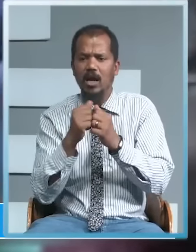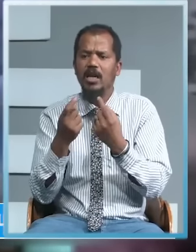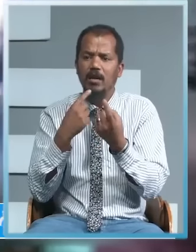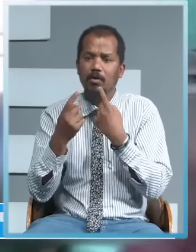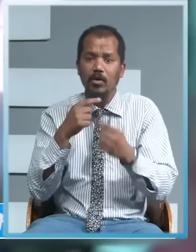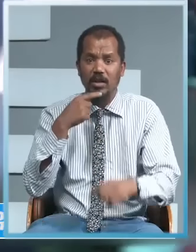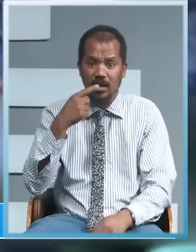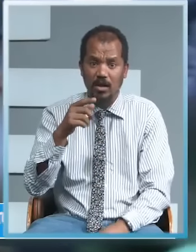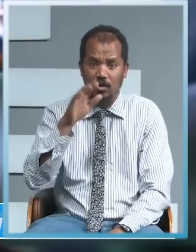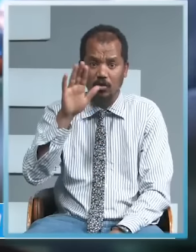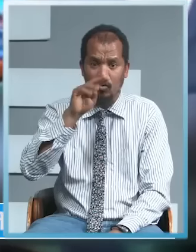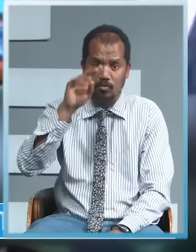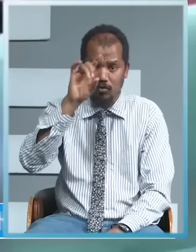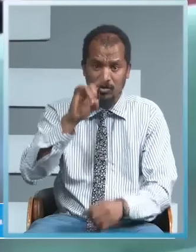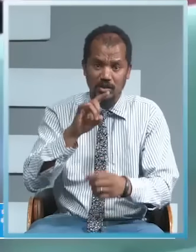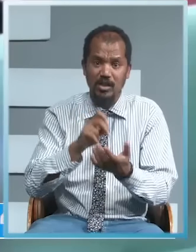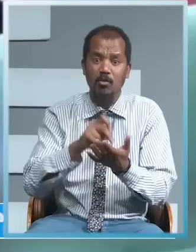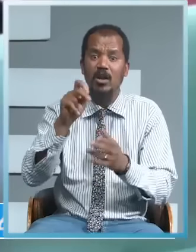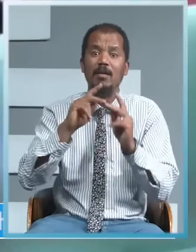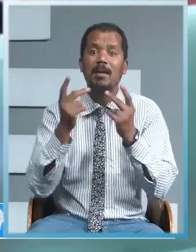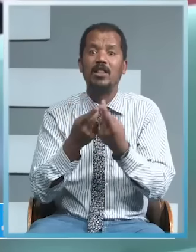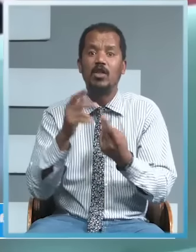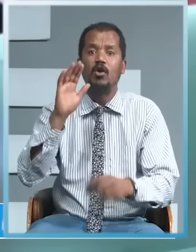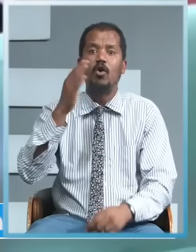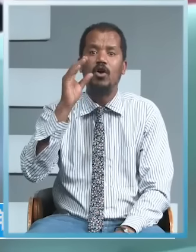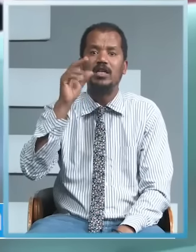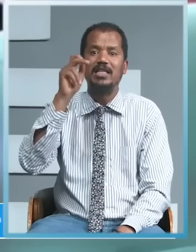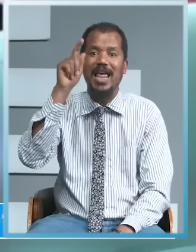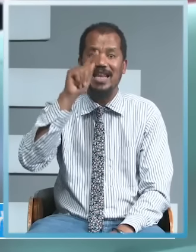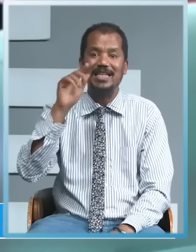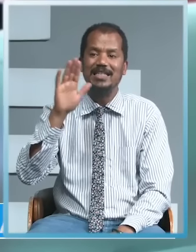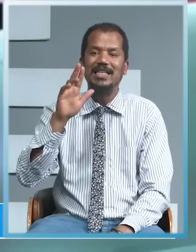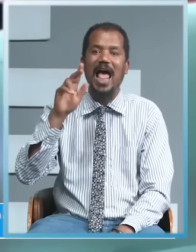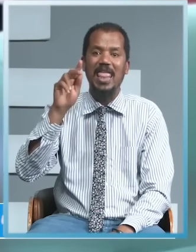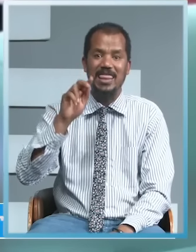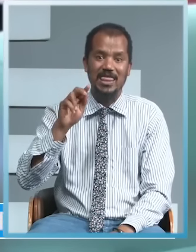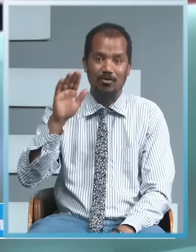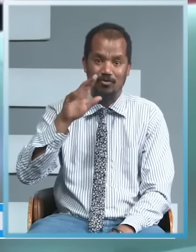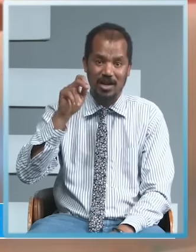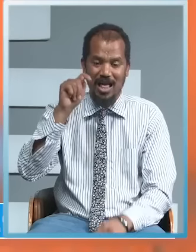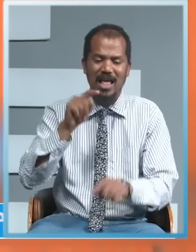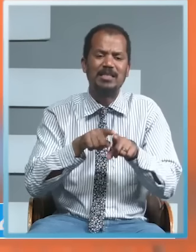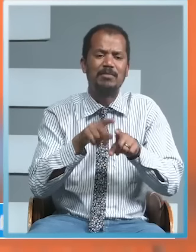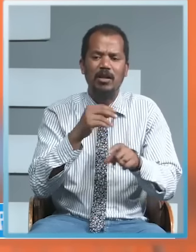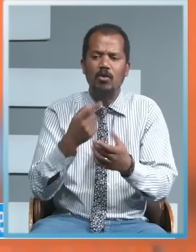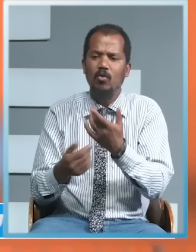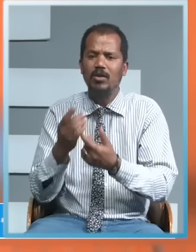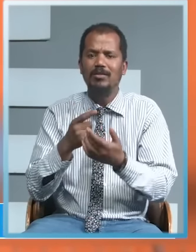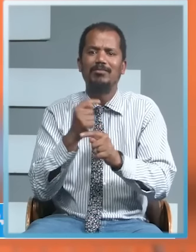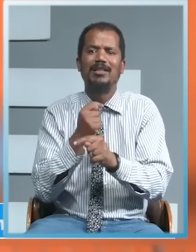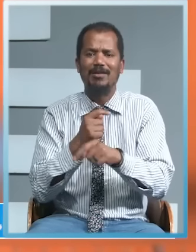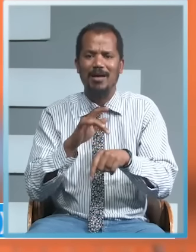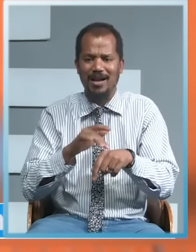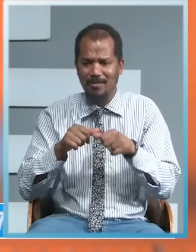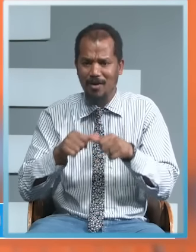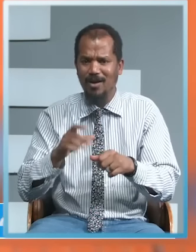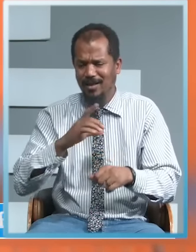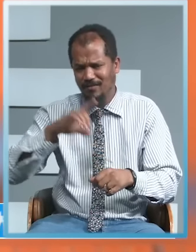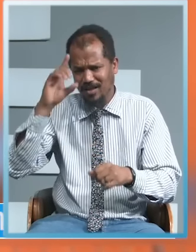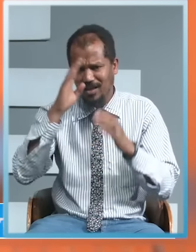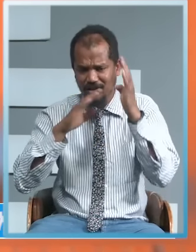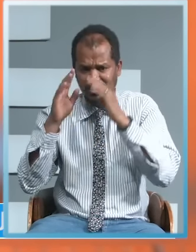እንደሚወያዩ የገለጹት የጉምዝ ህዝብ ዲሞክራሲያዊ ፓርቲ ጎህዴን ሊቀመንበር ግራኝ ጉደታ ስምምነትንና ውይይትን በተግባር ማዋል ላይ ግን